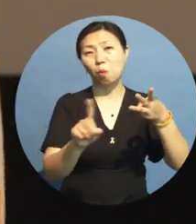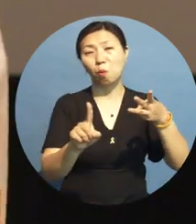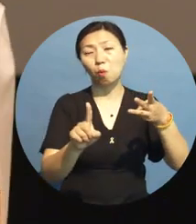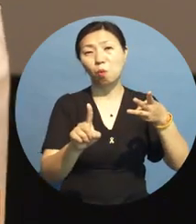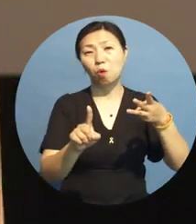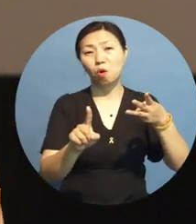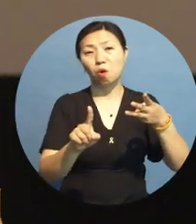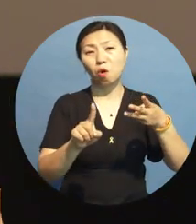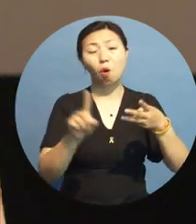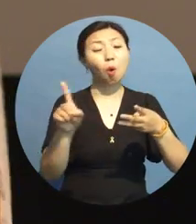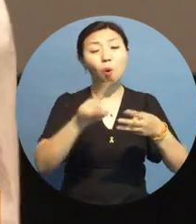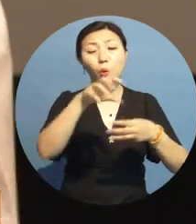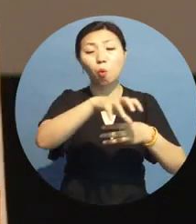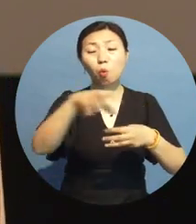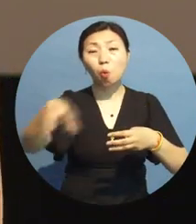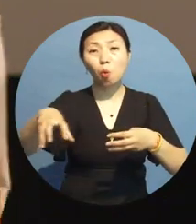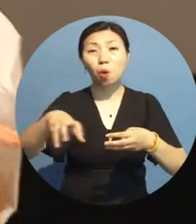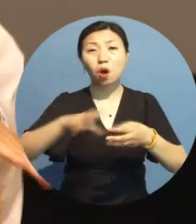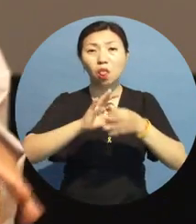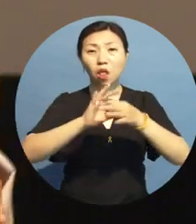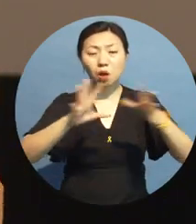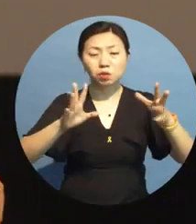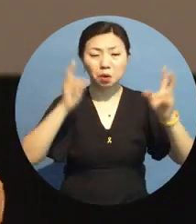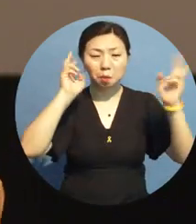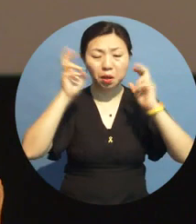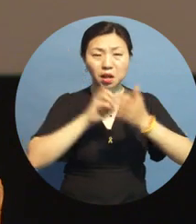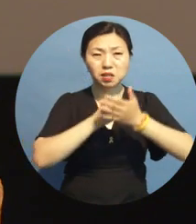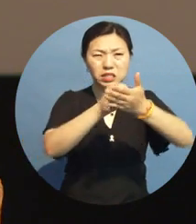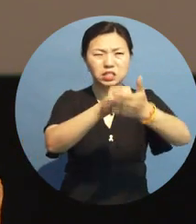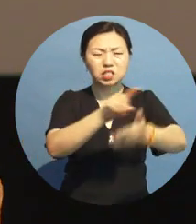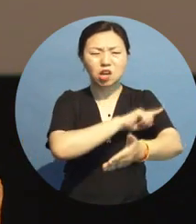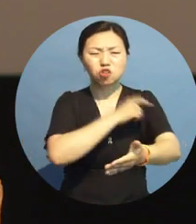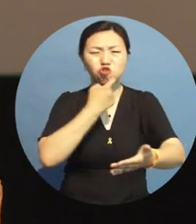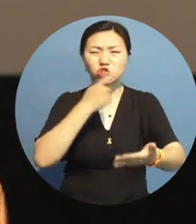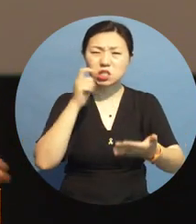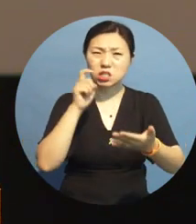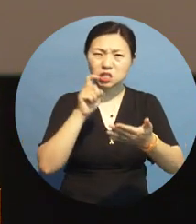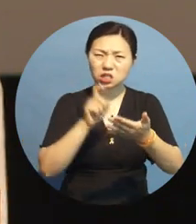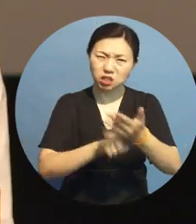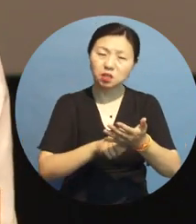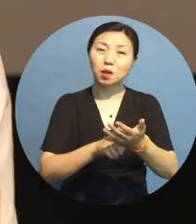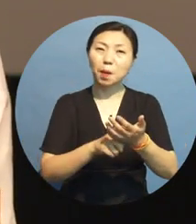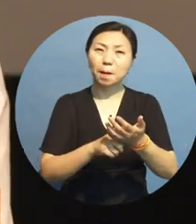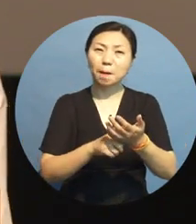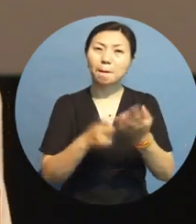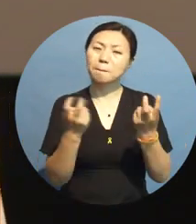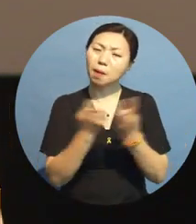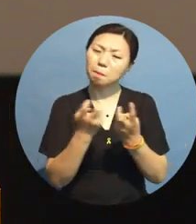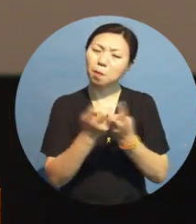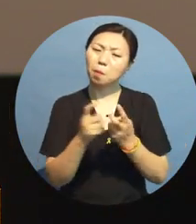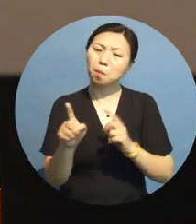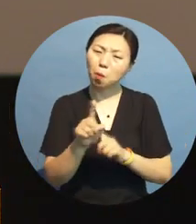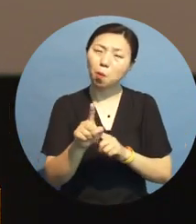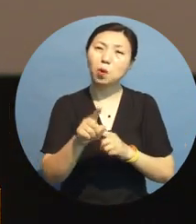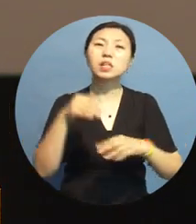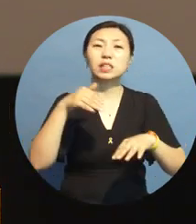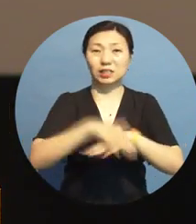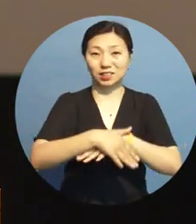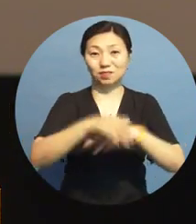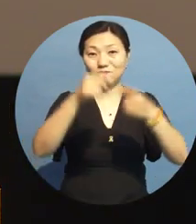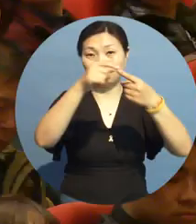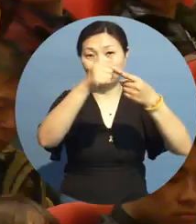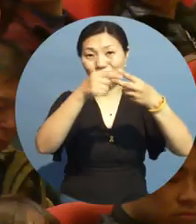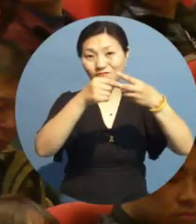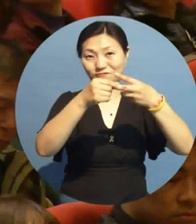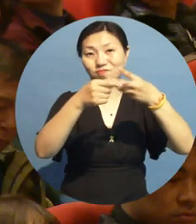어디든지 가면 내가 제일 직장을 구하기 쉬운 게 뭐고? 이런 순서로 선택을 해서 하면 되지 않겠나